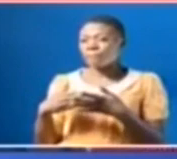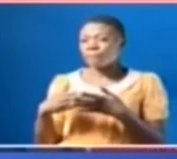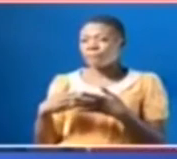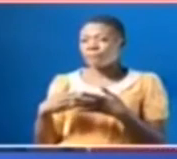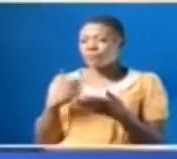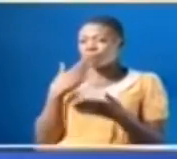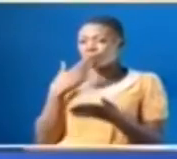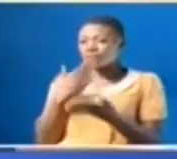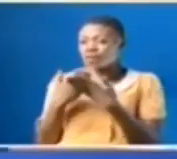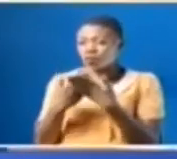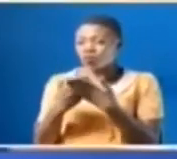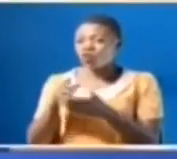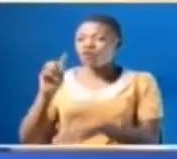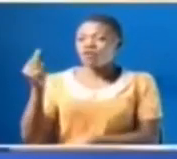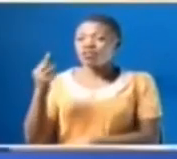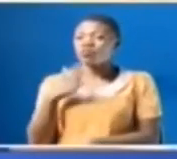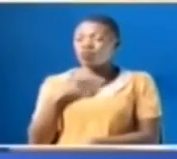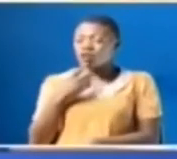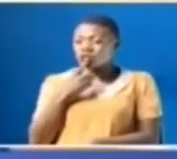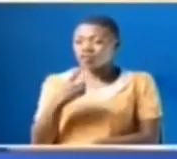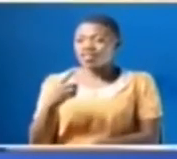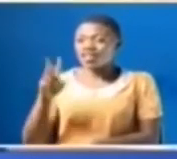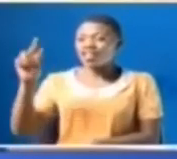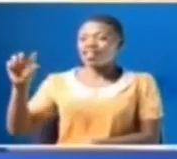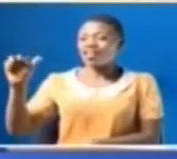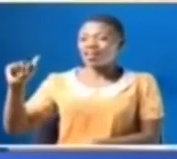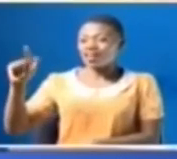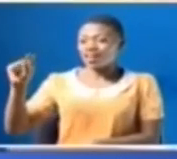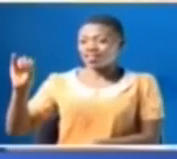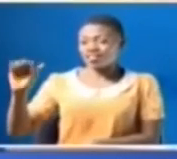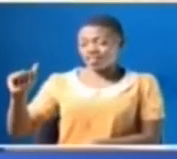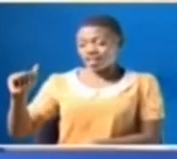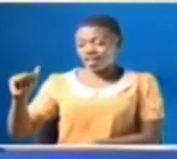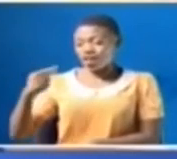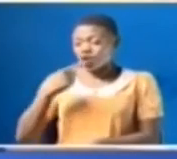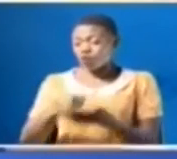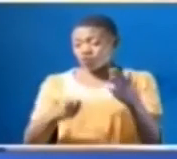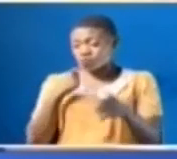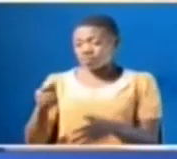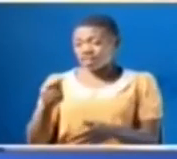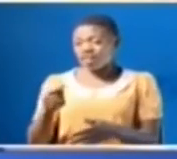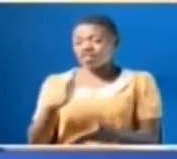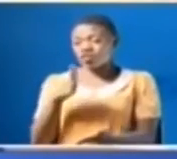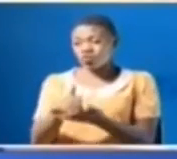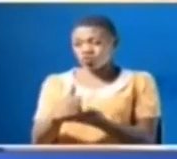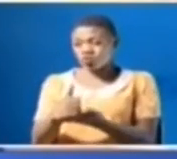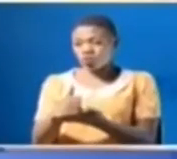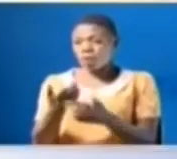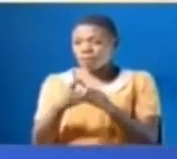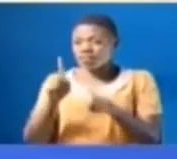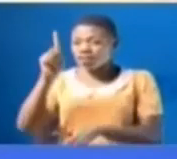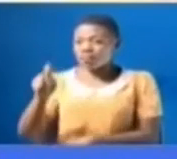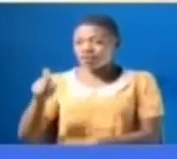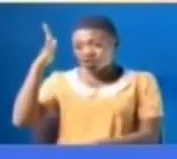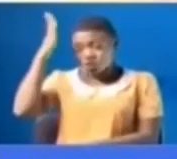Asante Nicholas. Kwanza ningependa kumwambia Bwana Ngatia kwamba yale ambayo anasema ni kweli. Lakini kwanza ajue kwamba ni